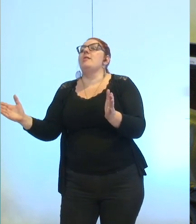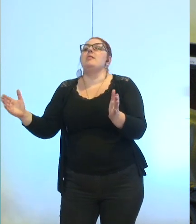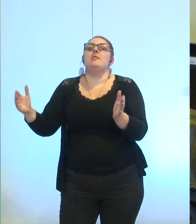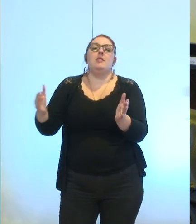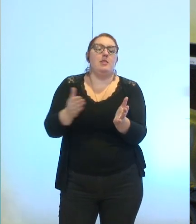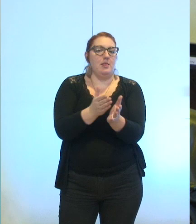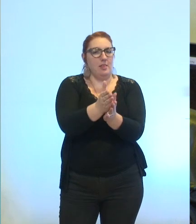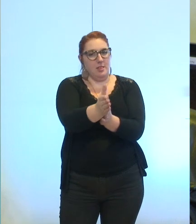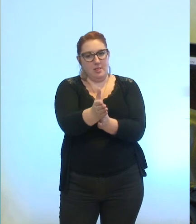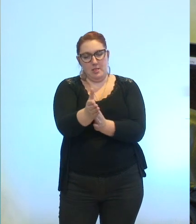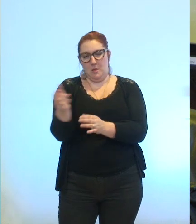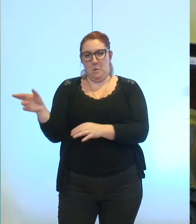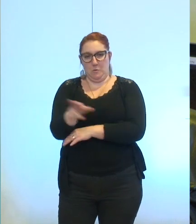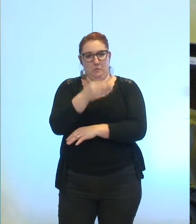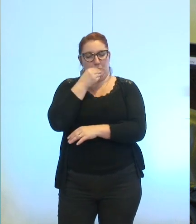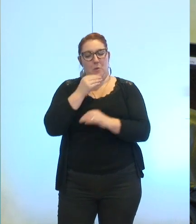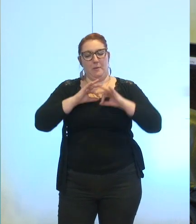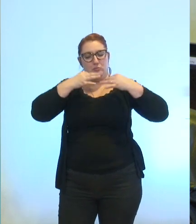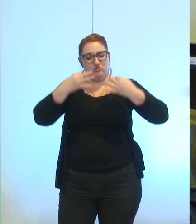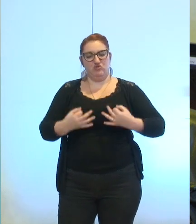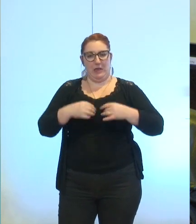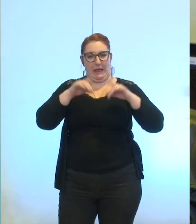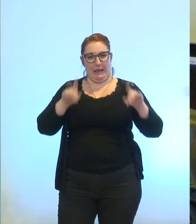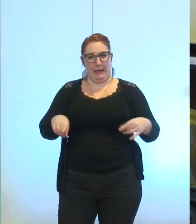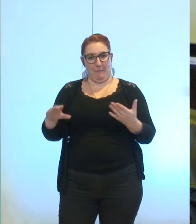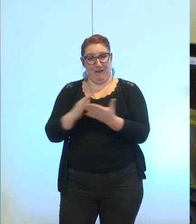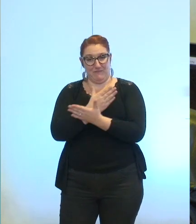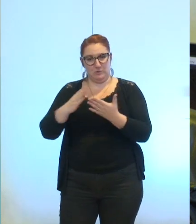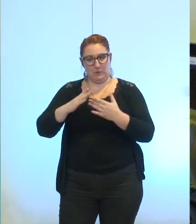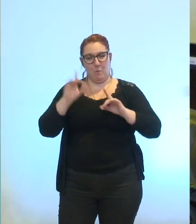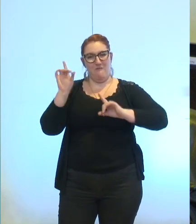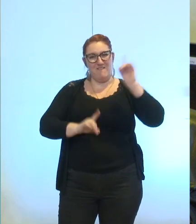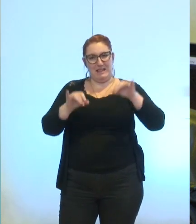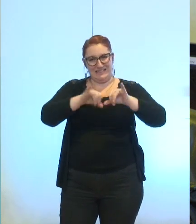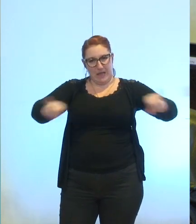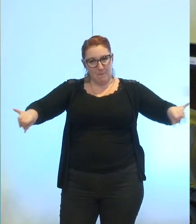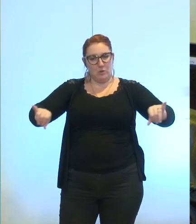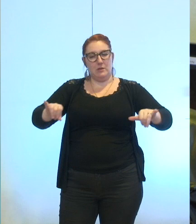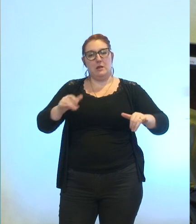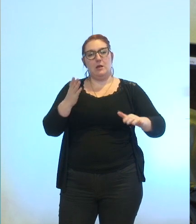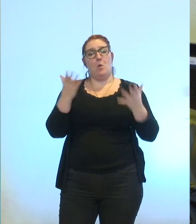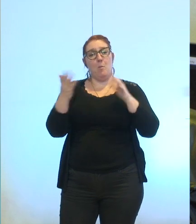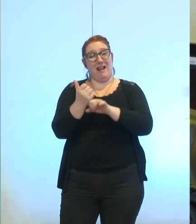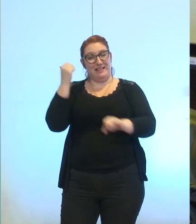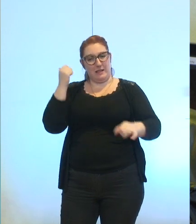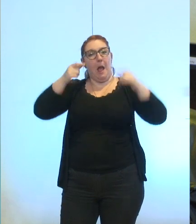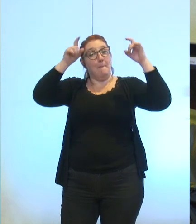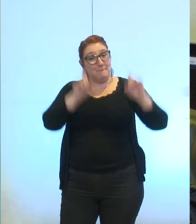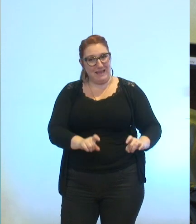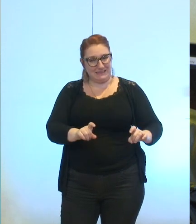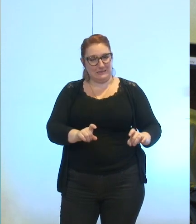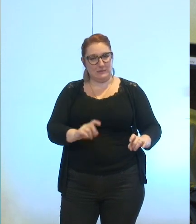prévisionnel 2014 sur fê et cérémonies était en B par rapport à l'année dernière et C c'est cette